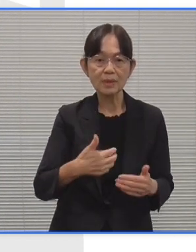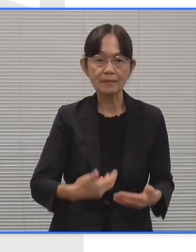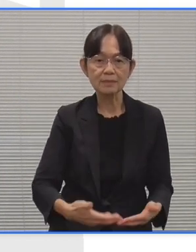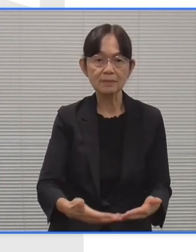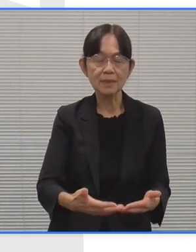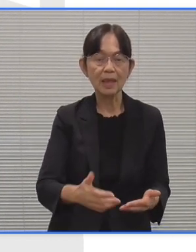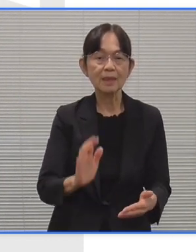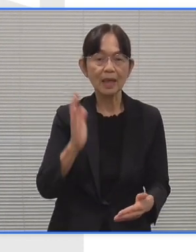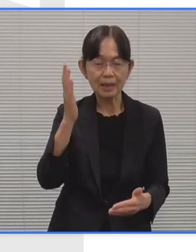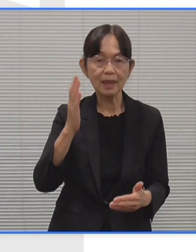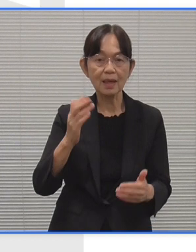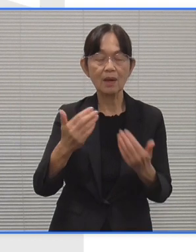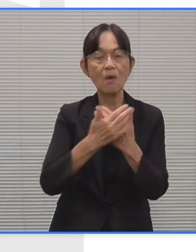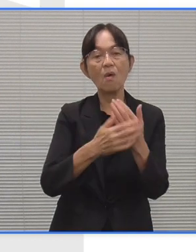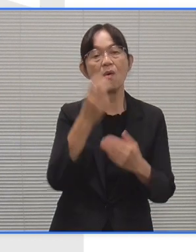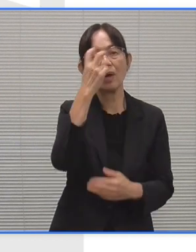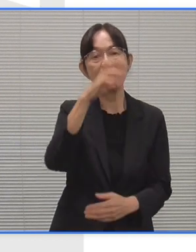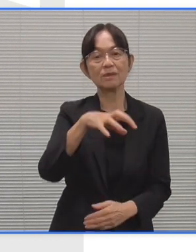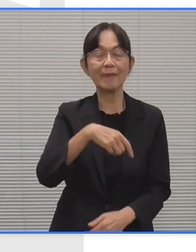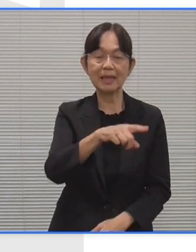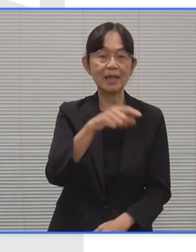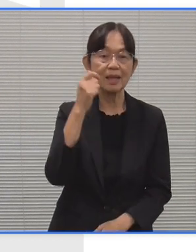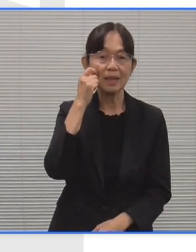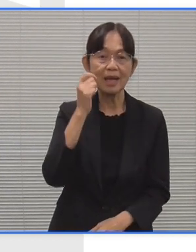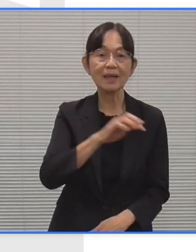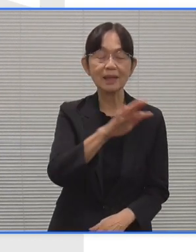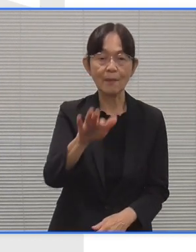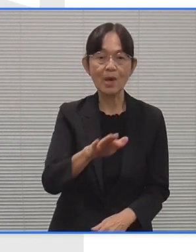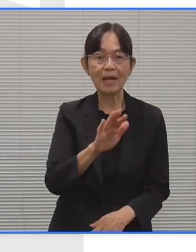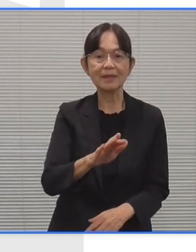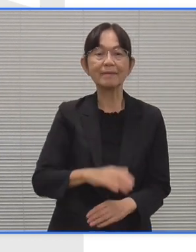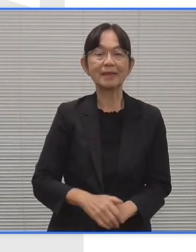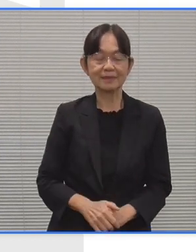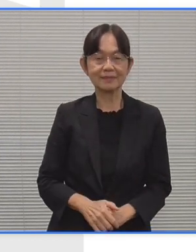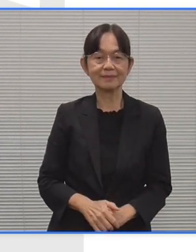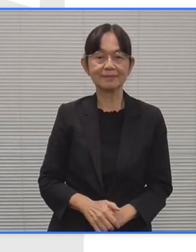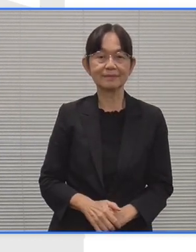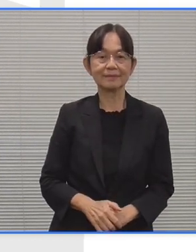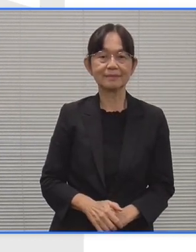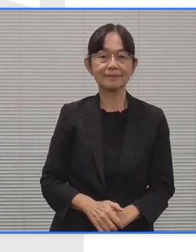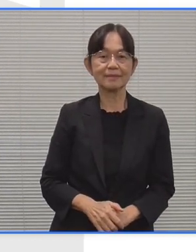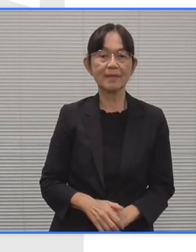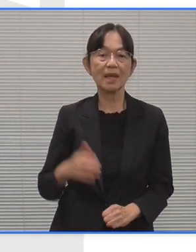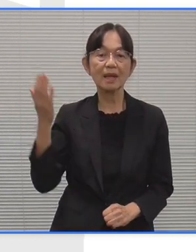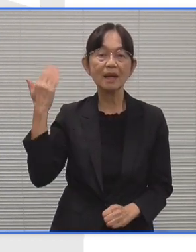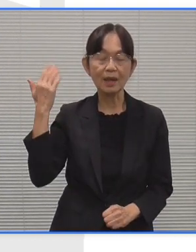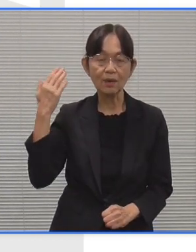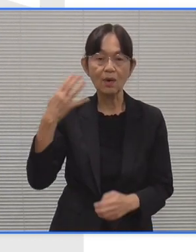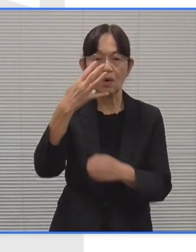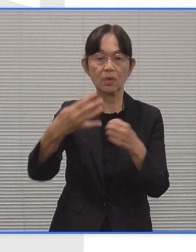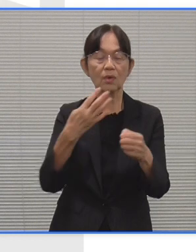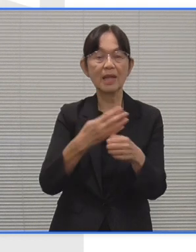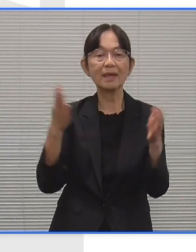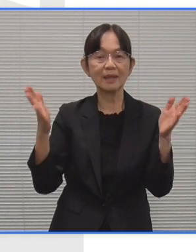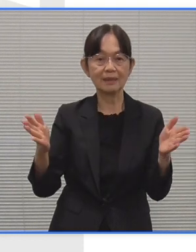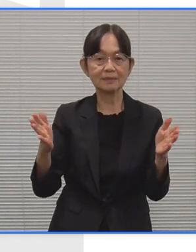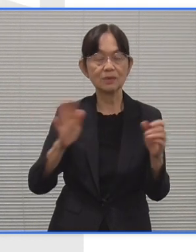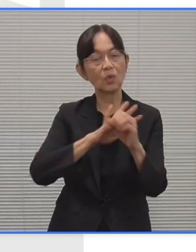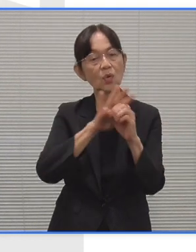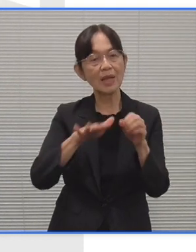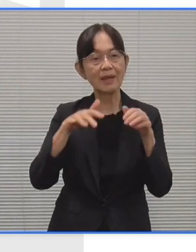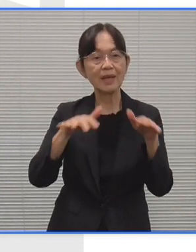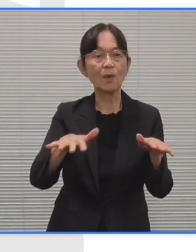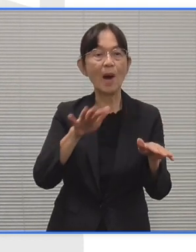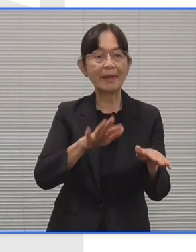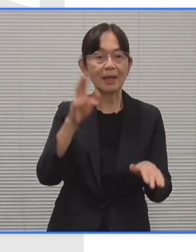保健所まで行けないといった方もおられます。過去4年間、ちょっとまあコロナの影響もあったかも